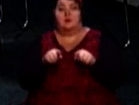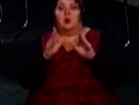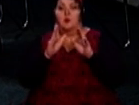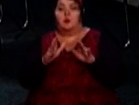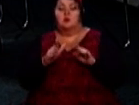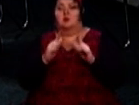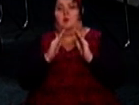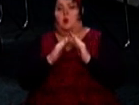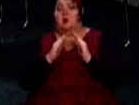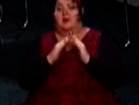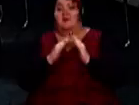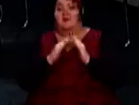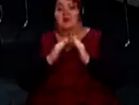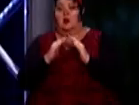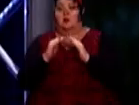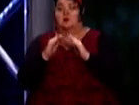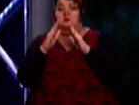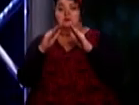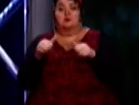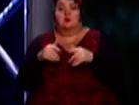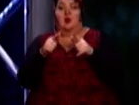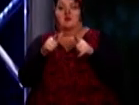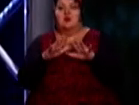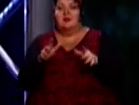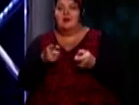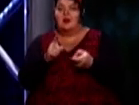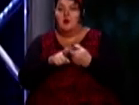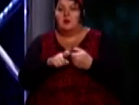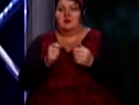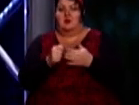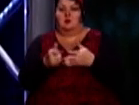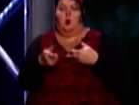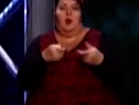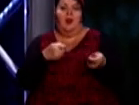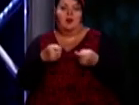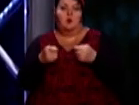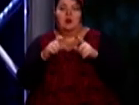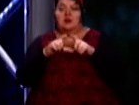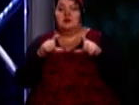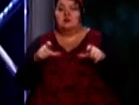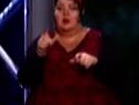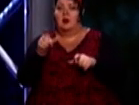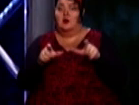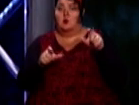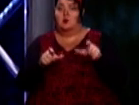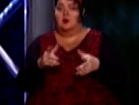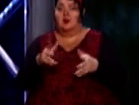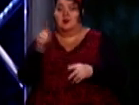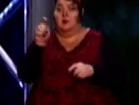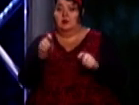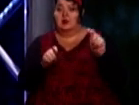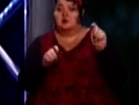ця будівля, вона не тільки прив'язана до адміністрації. Люди, які приїздять